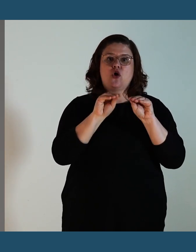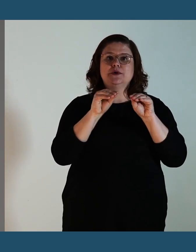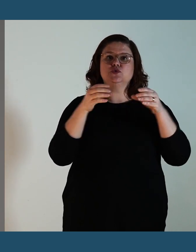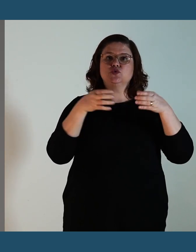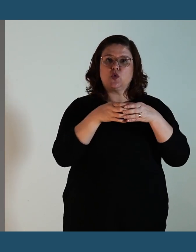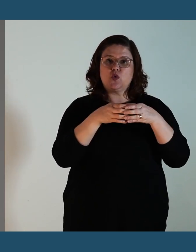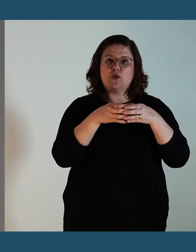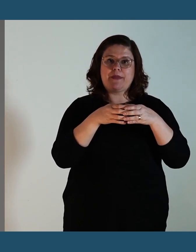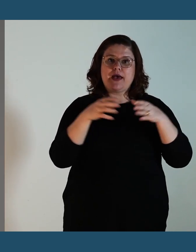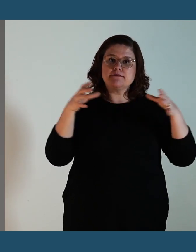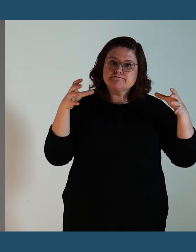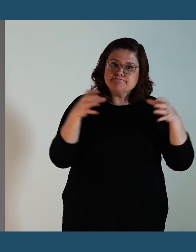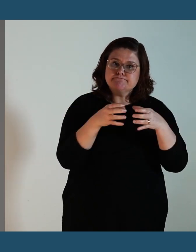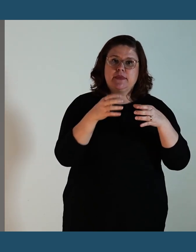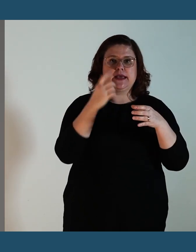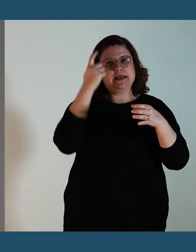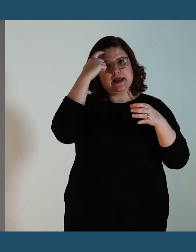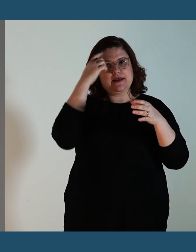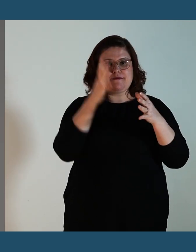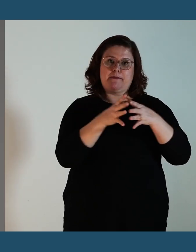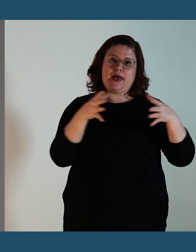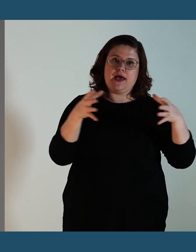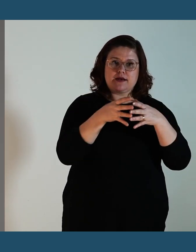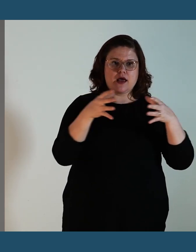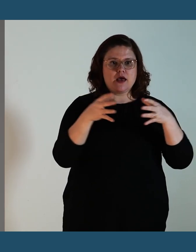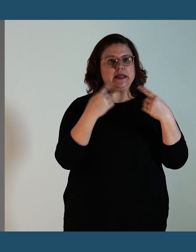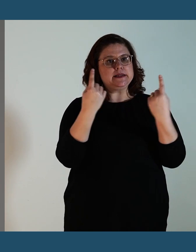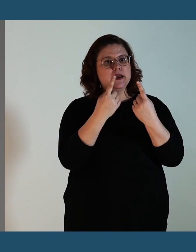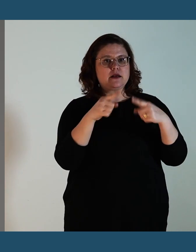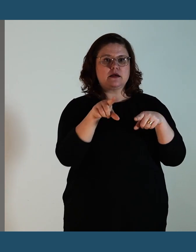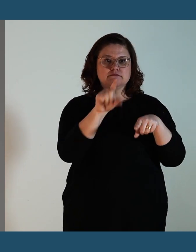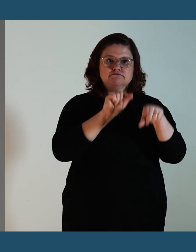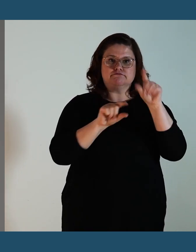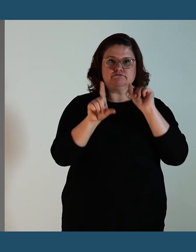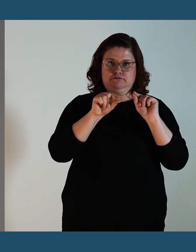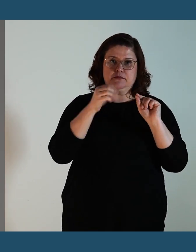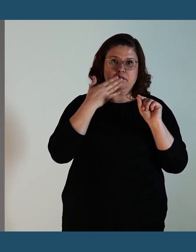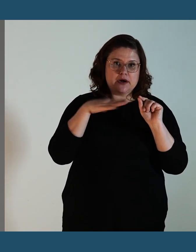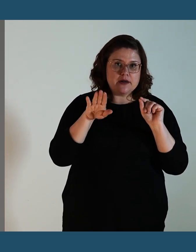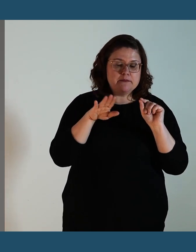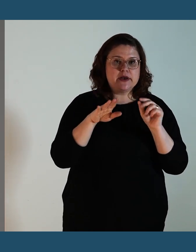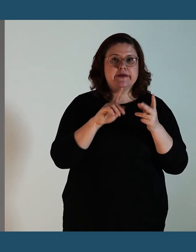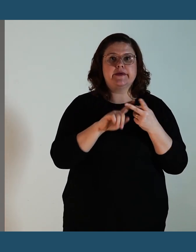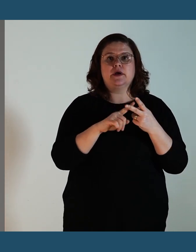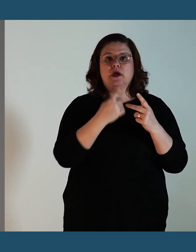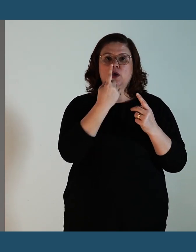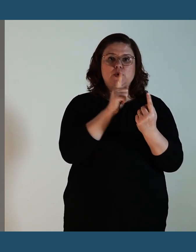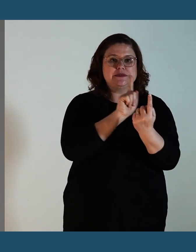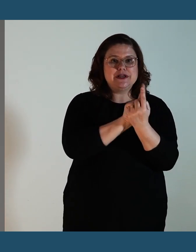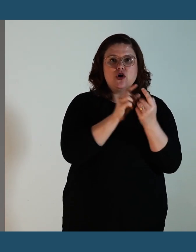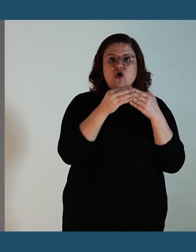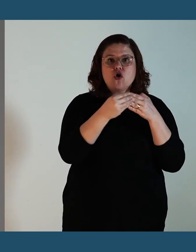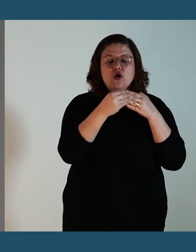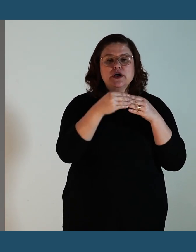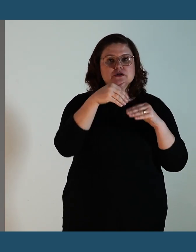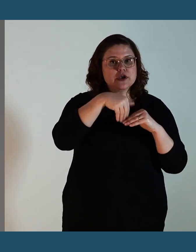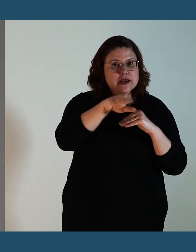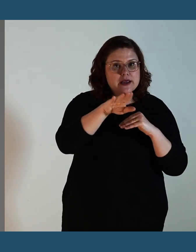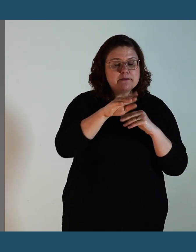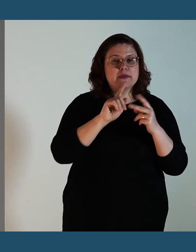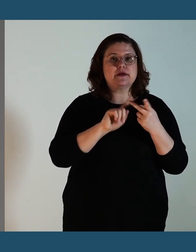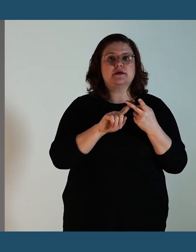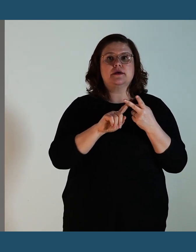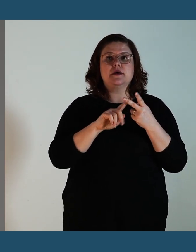koot olisi järkeviä, jolloin pystytään näkemään nämä tilanteet paremmin. Enemmän sellaista yksilöllistä ohjaamista, samaten